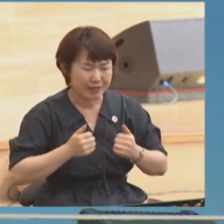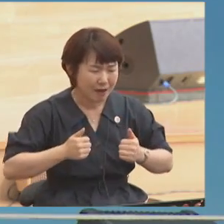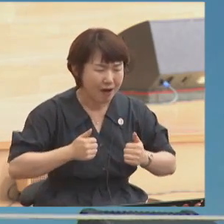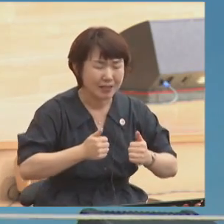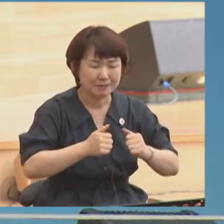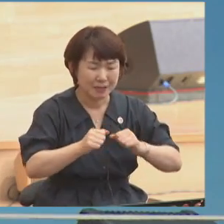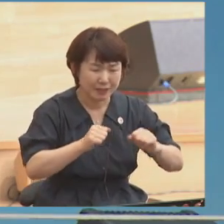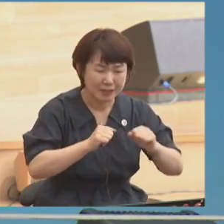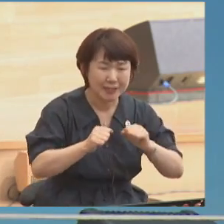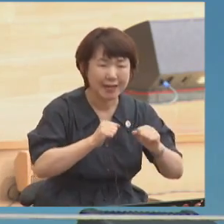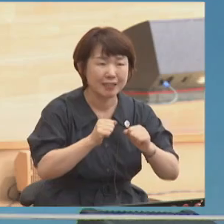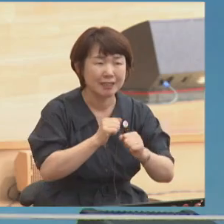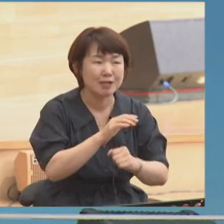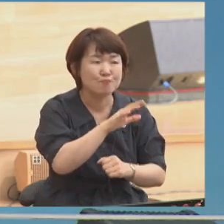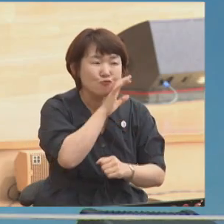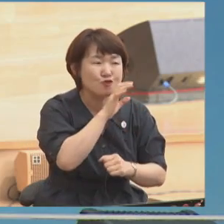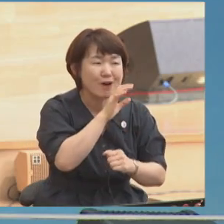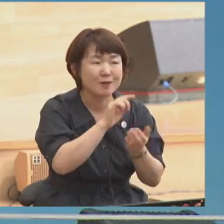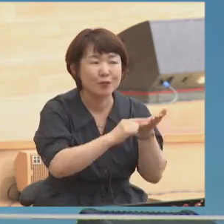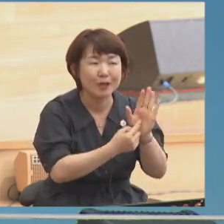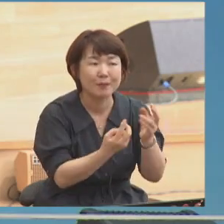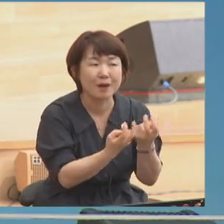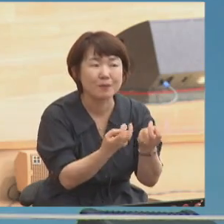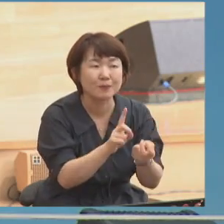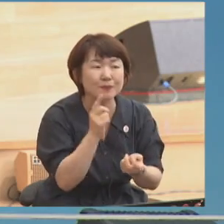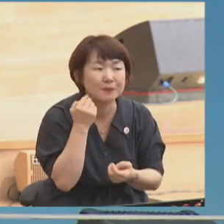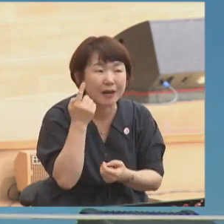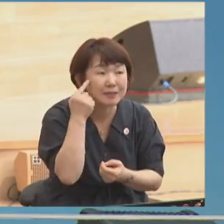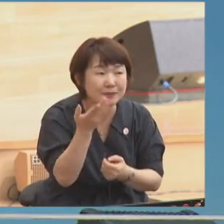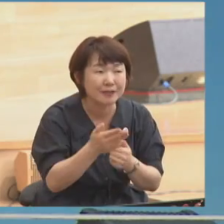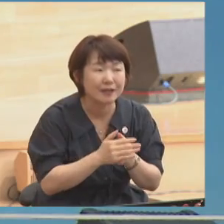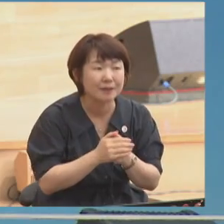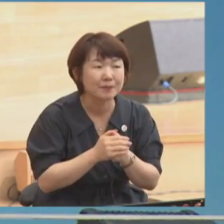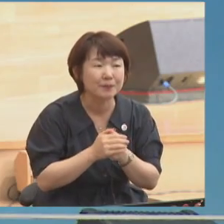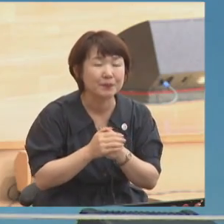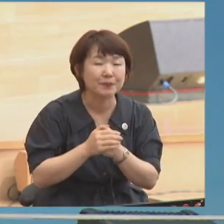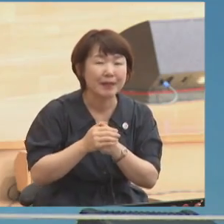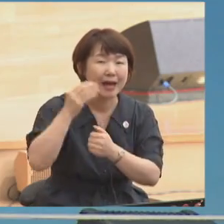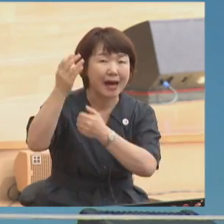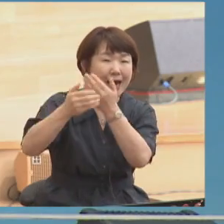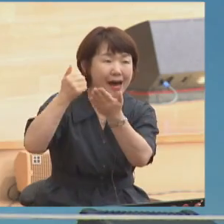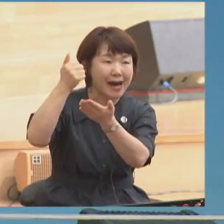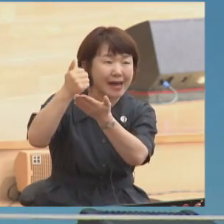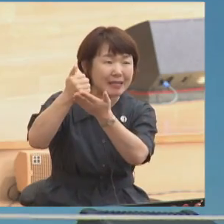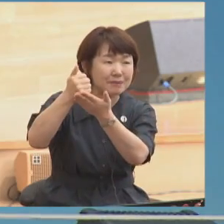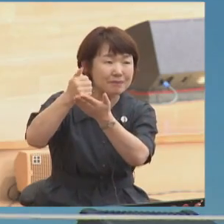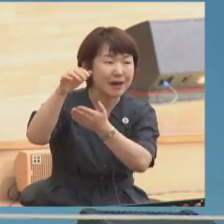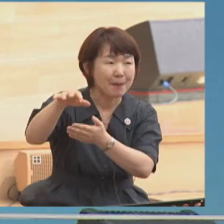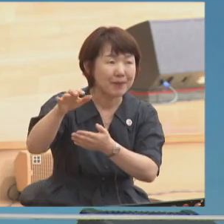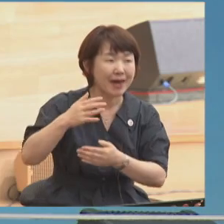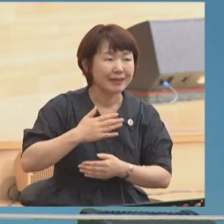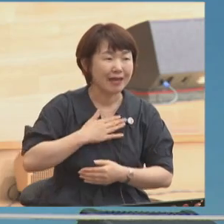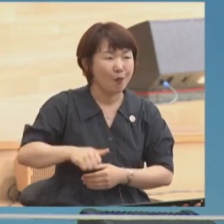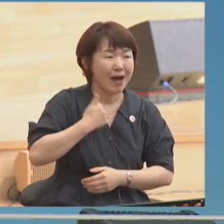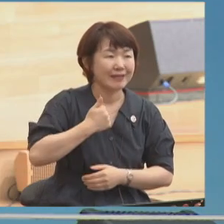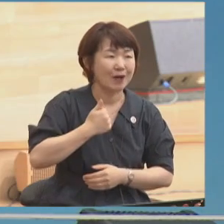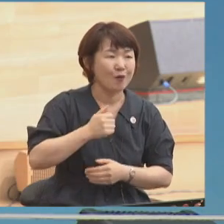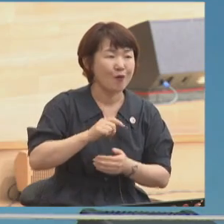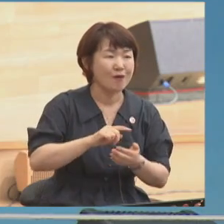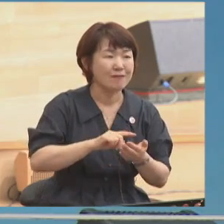강도의 불만 표출이 어떤 방법일까요? 하나님 앞에서 어떻게 하는 방법일까요? 내가 화났다고